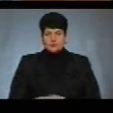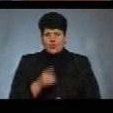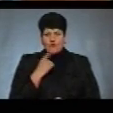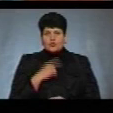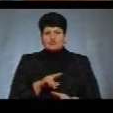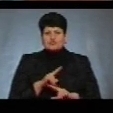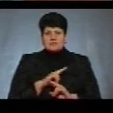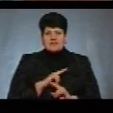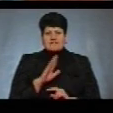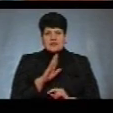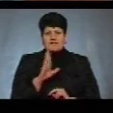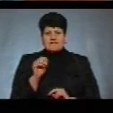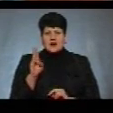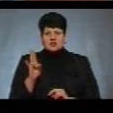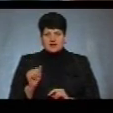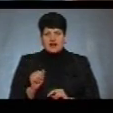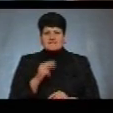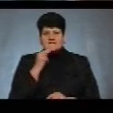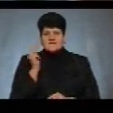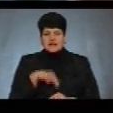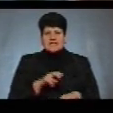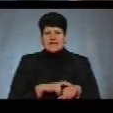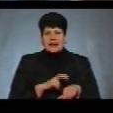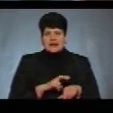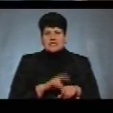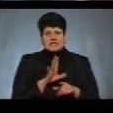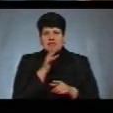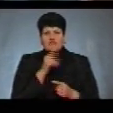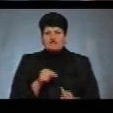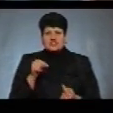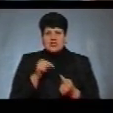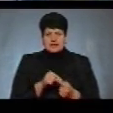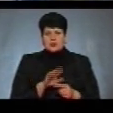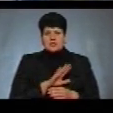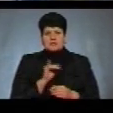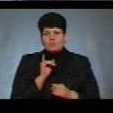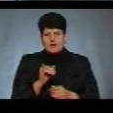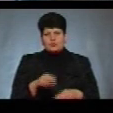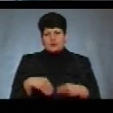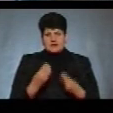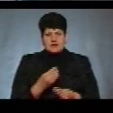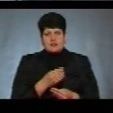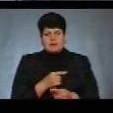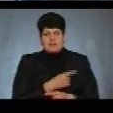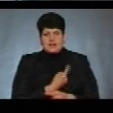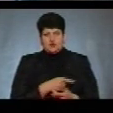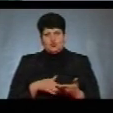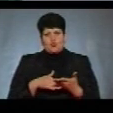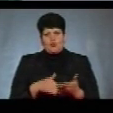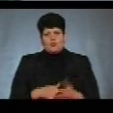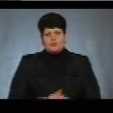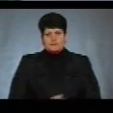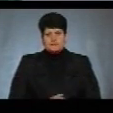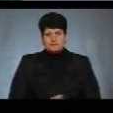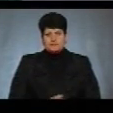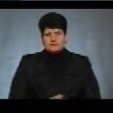Каже, у смерті Віталія Ващенка винні лікарі, які начебто не своєчасно і непрофесійно надали чоловікові медичну допомогу.